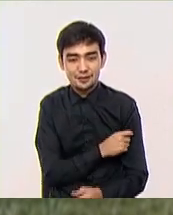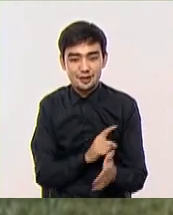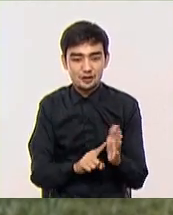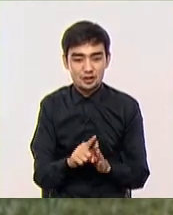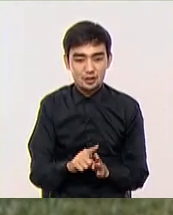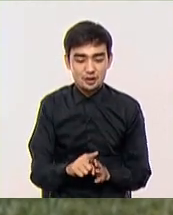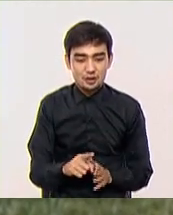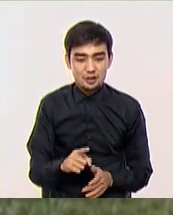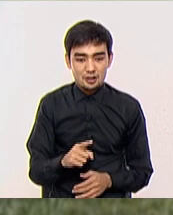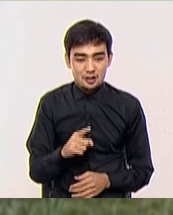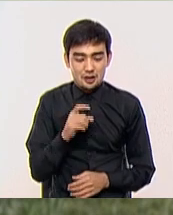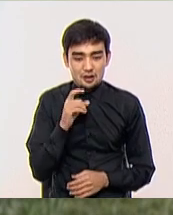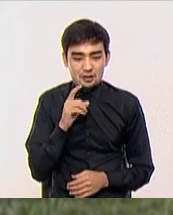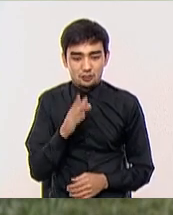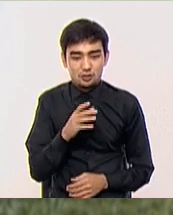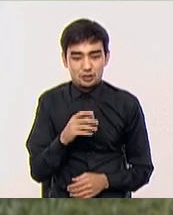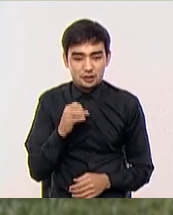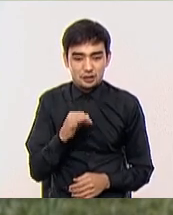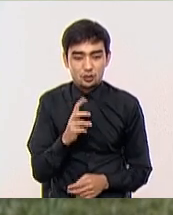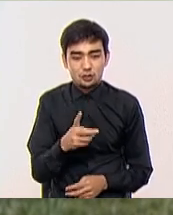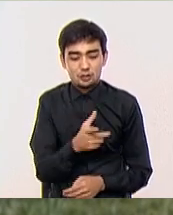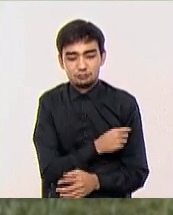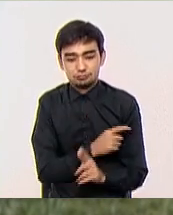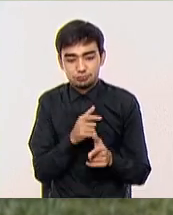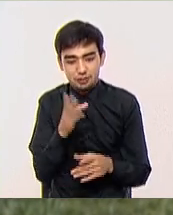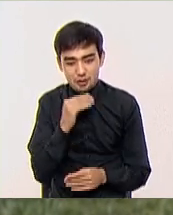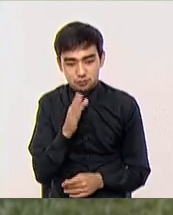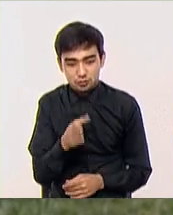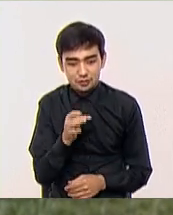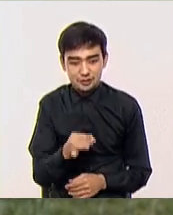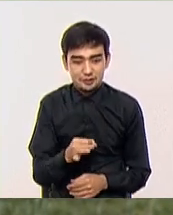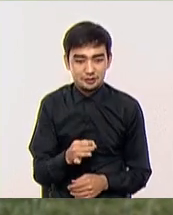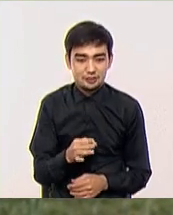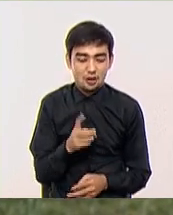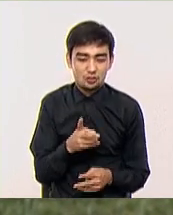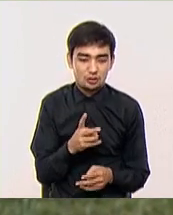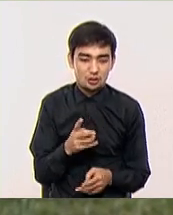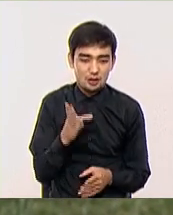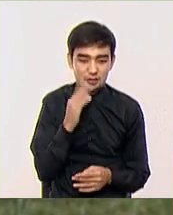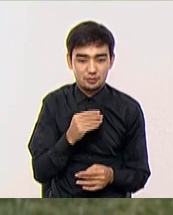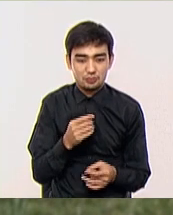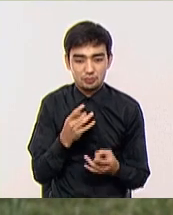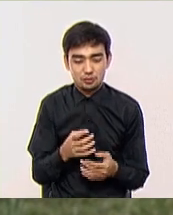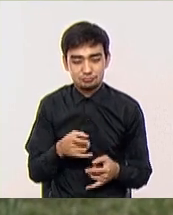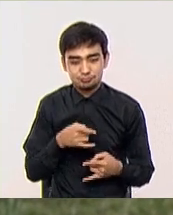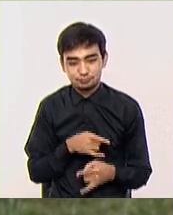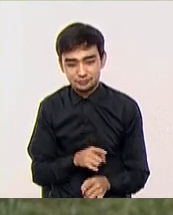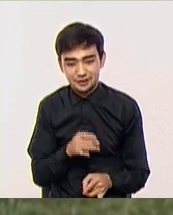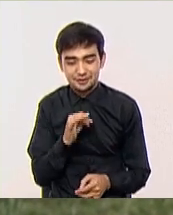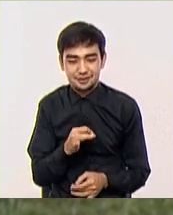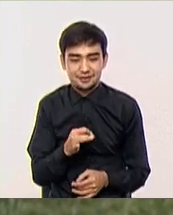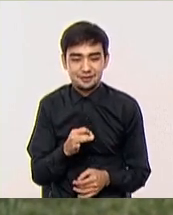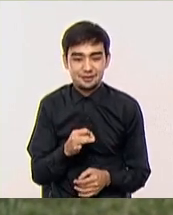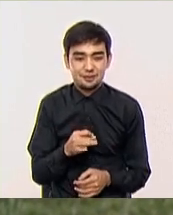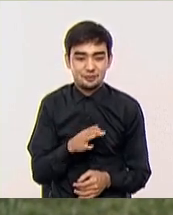первого триместра. И кто-то в этот срок может уже попасть, да, к поступлению вакцины, кто-то уже может, наоборот, благополучно родить и, соответственно, как бы,